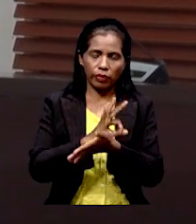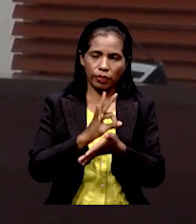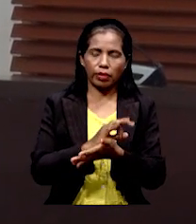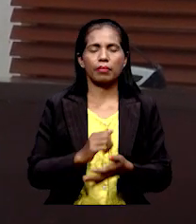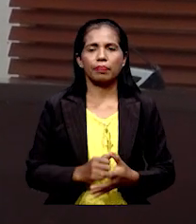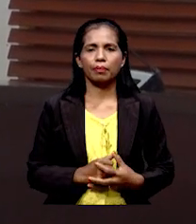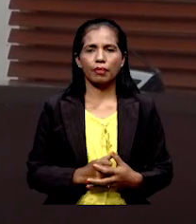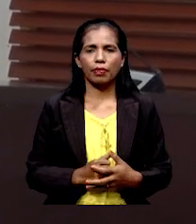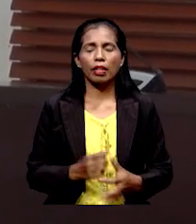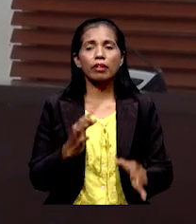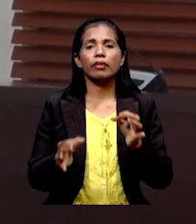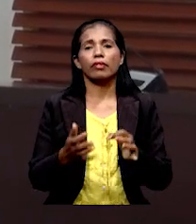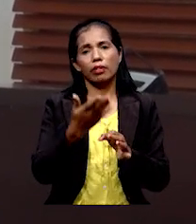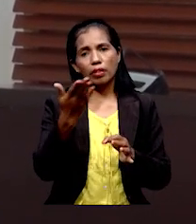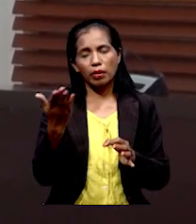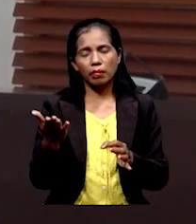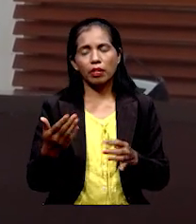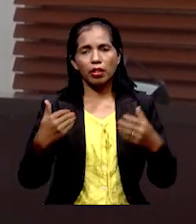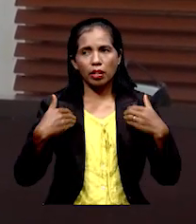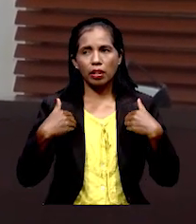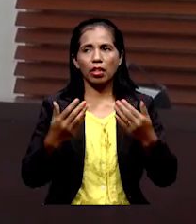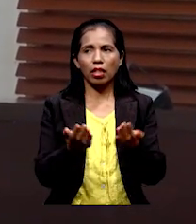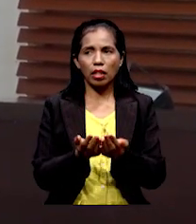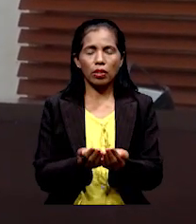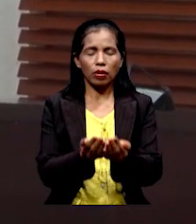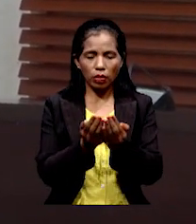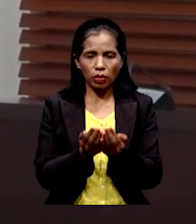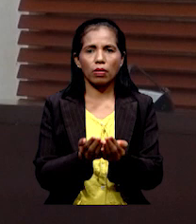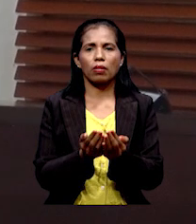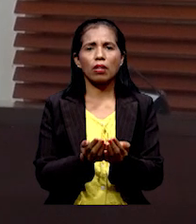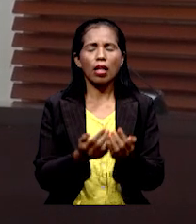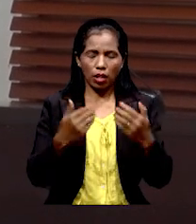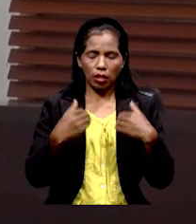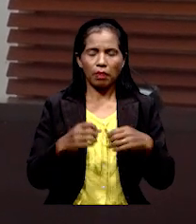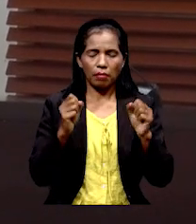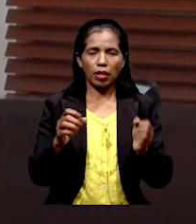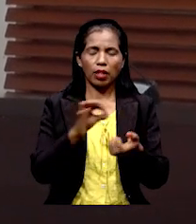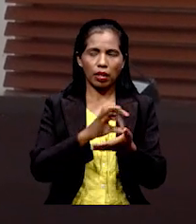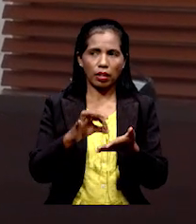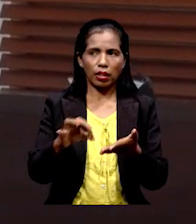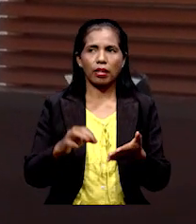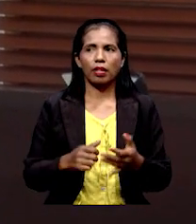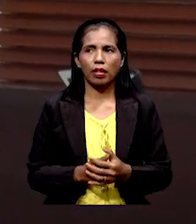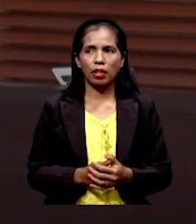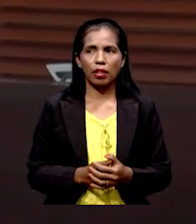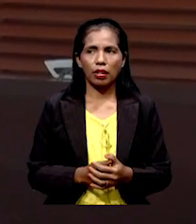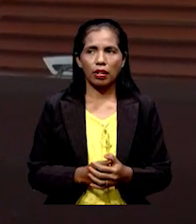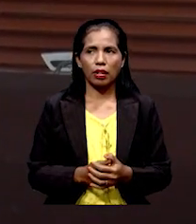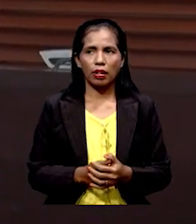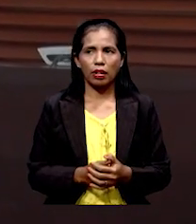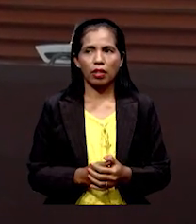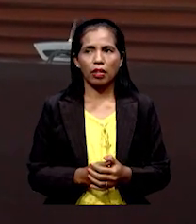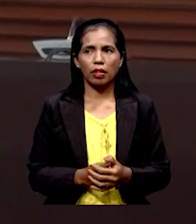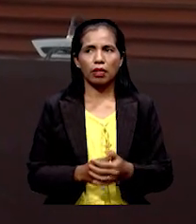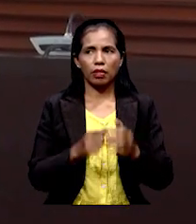buat iya ro tapi perlahan itu berarti rara timur orang atas paling ro sidau iya yang sidau perlahan itu